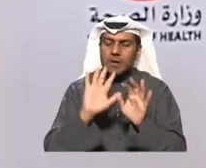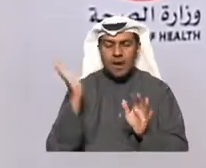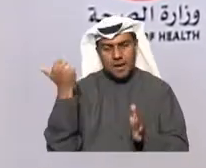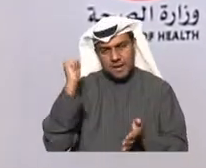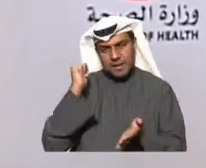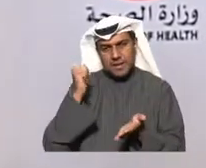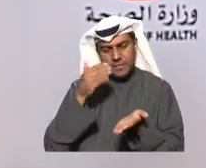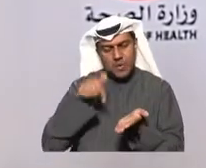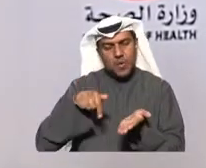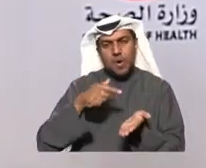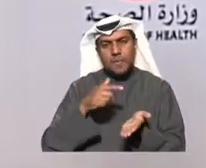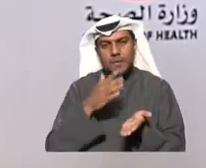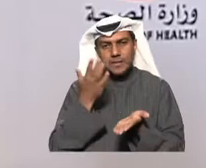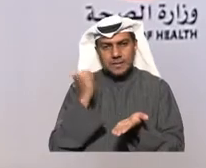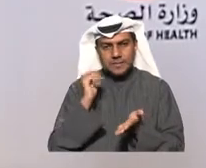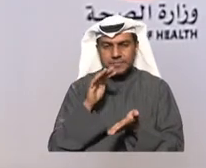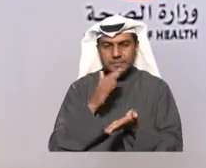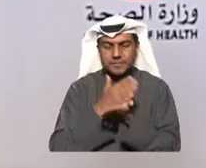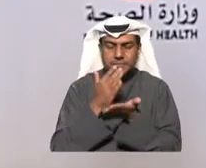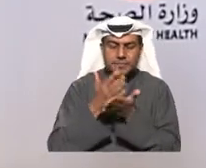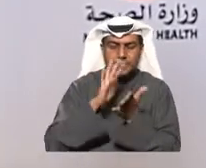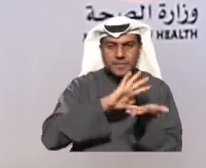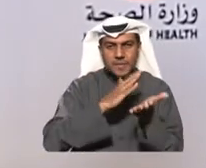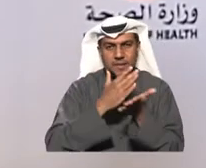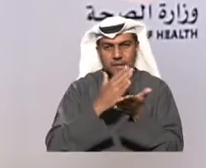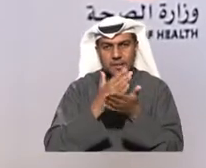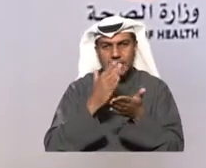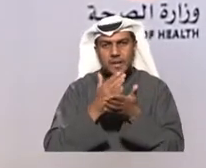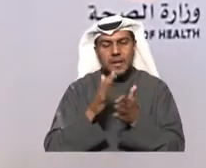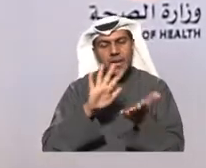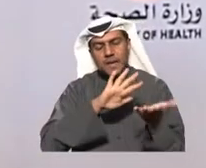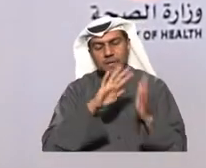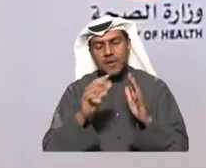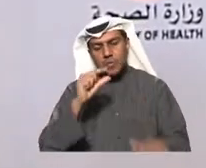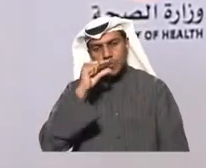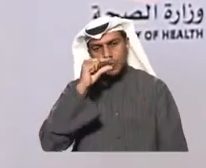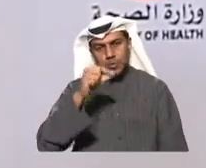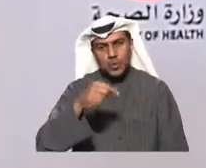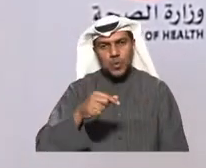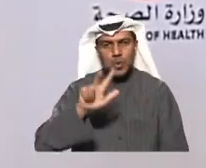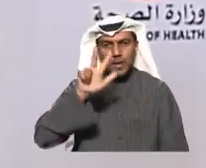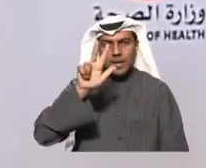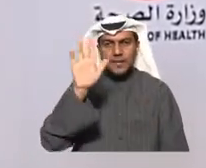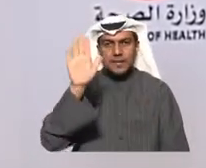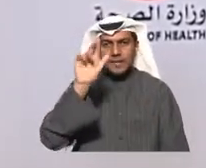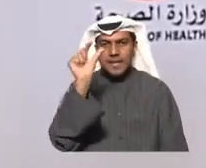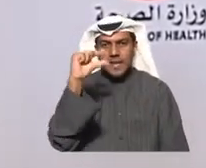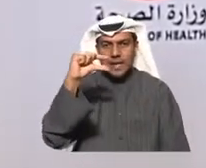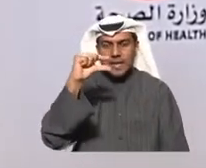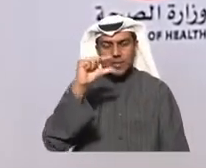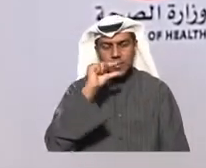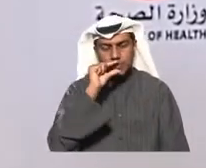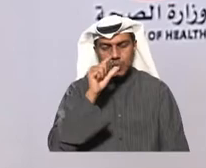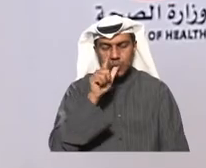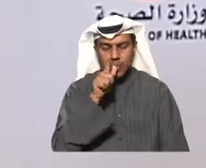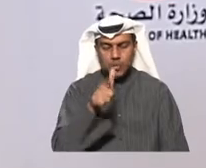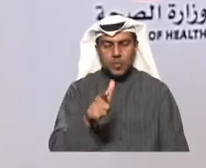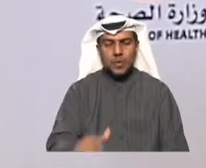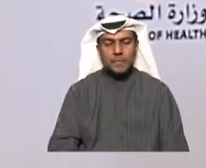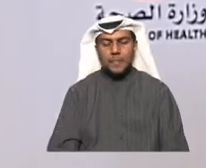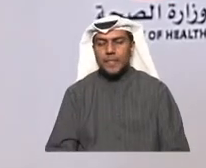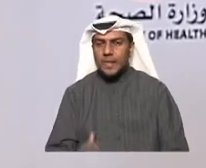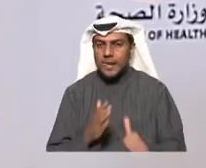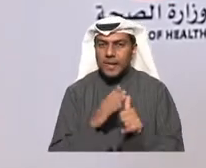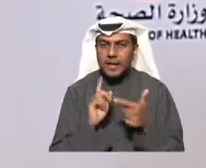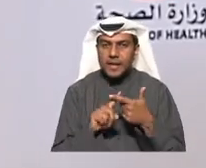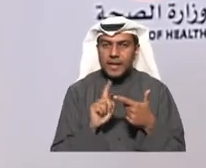لوزارة الصحة، وأيضا تحدث على بعض الأمور الفنية، وأيضا تطرق إلى موضوع